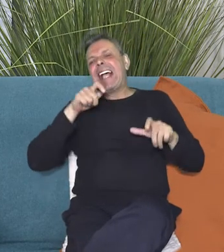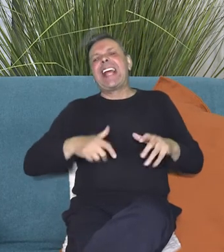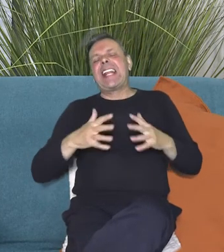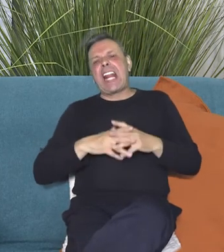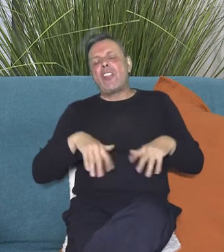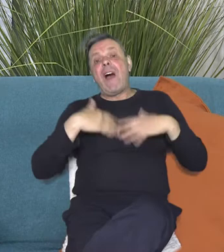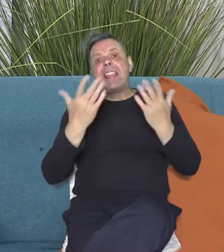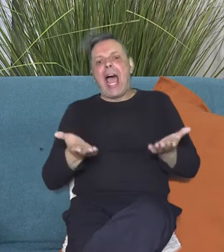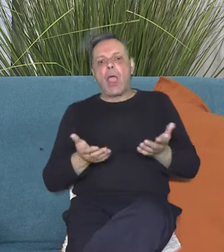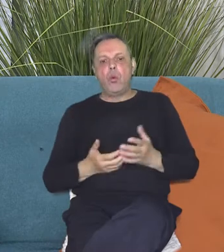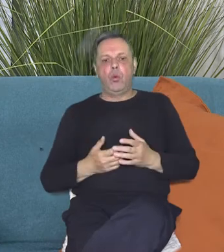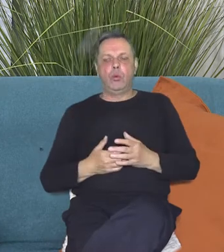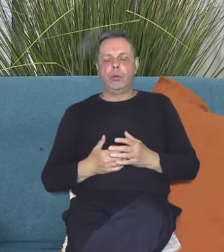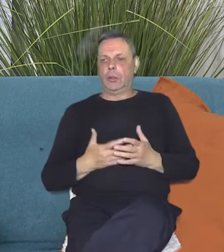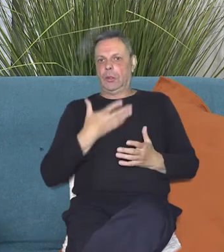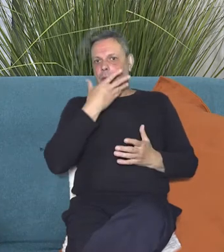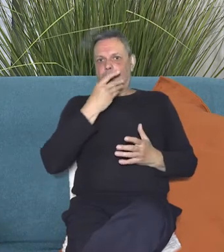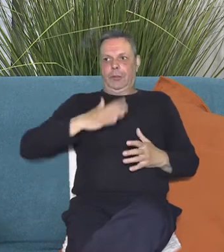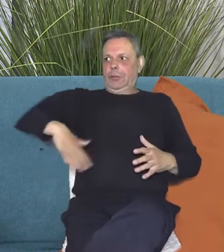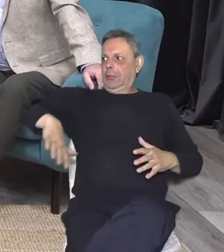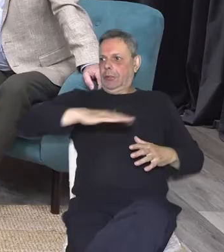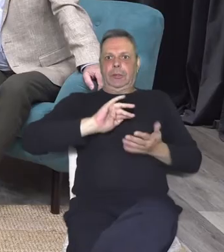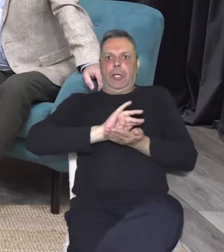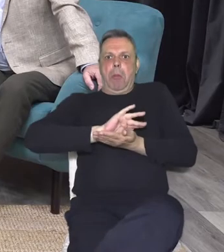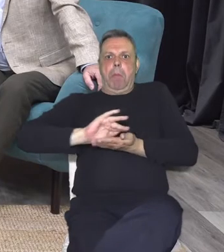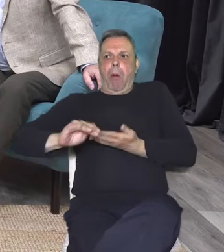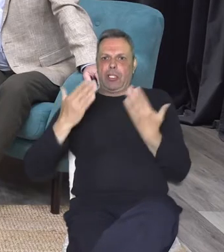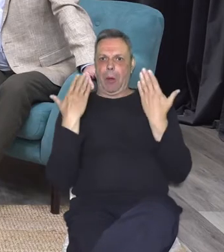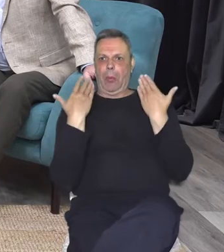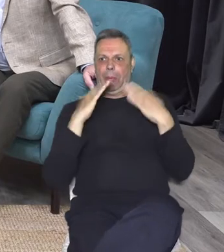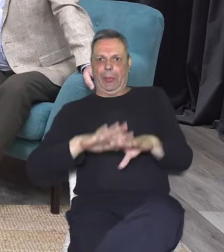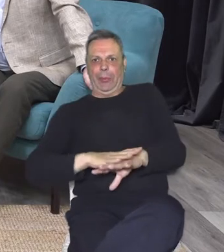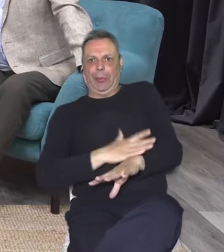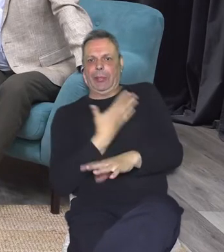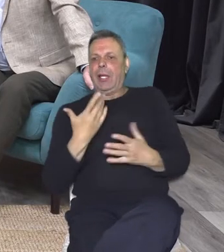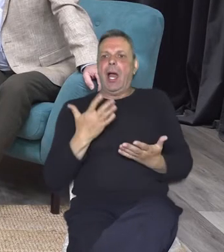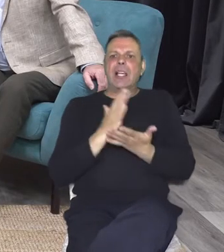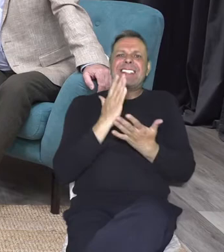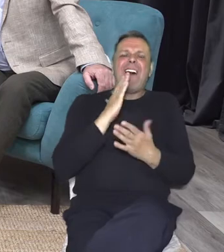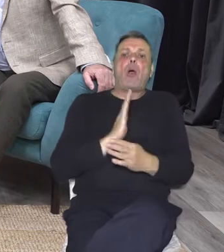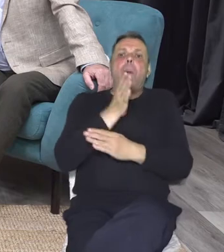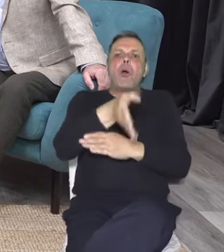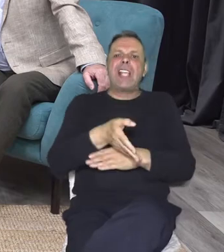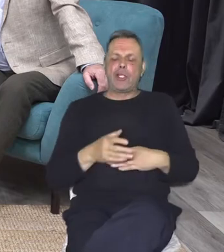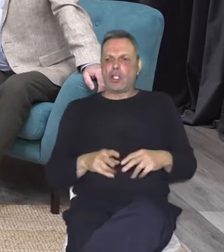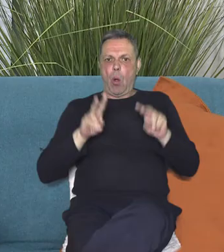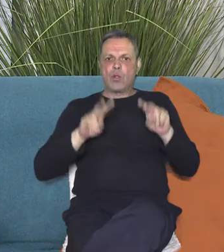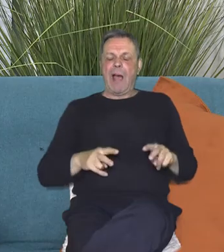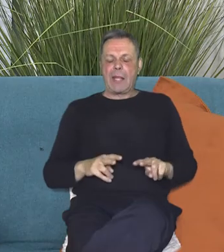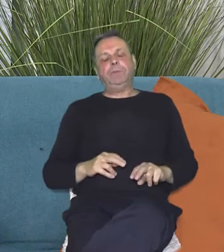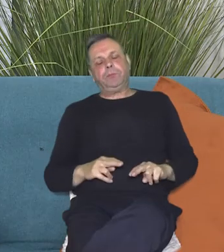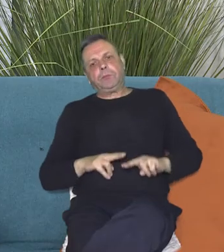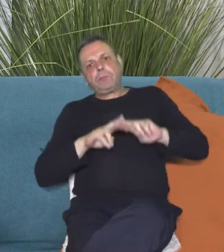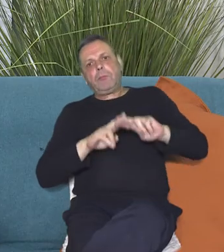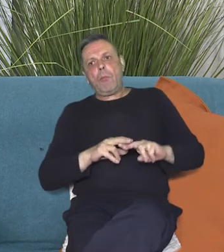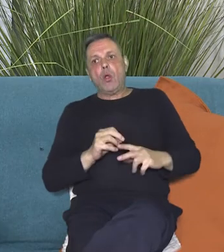starih gradova daje izuzetno neku ambijentalnu posebnost koja svakog posjetioca u